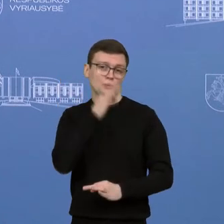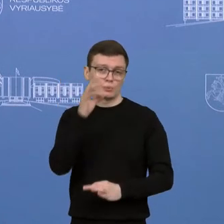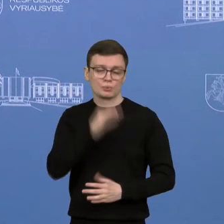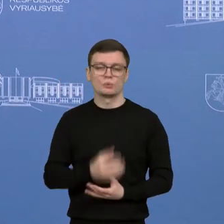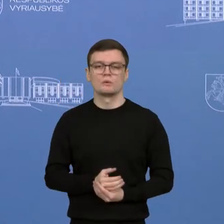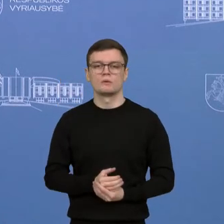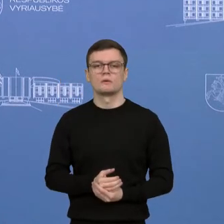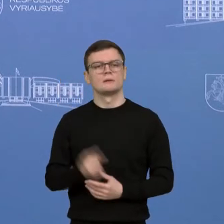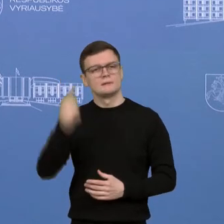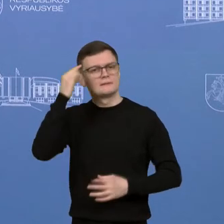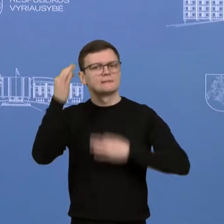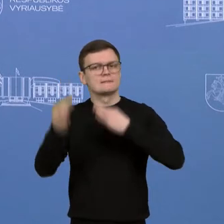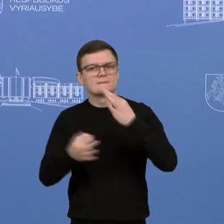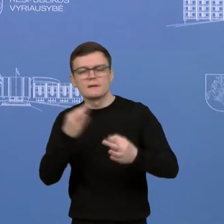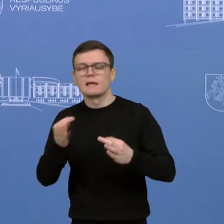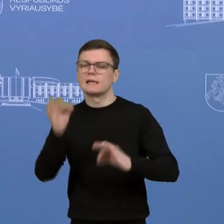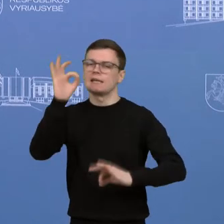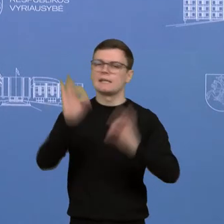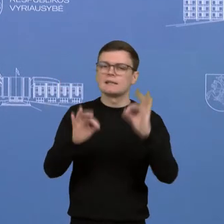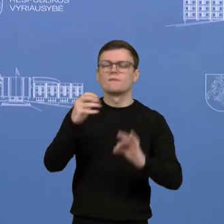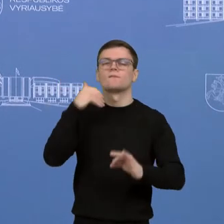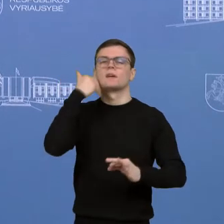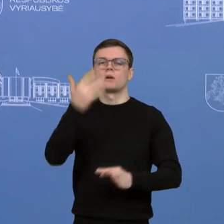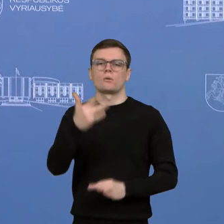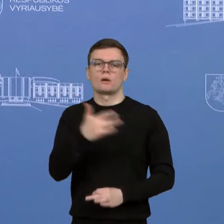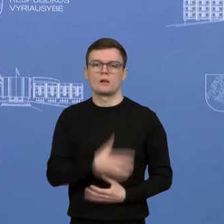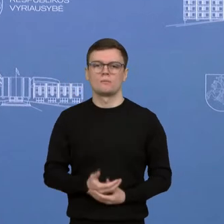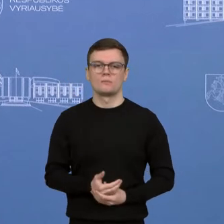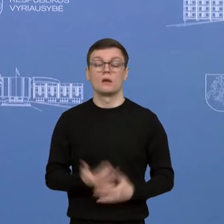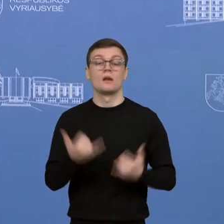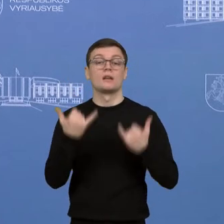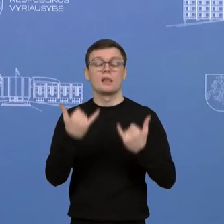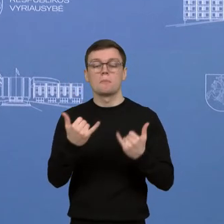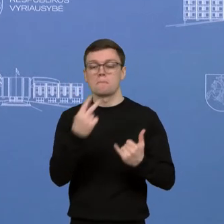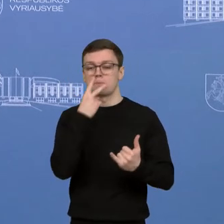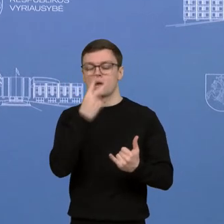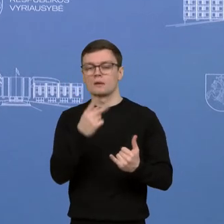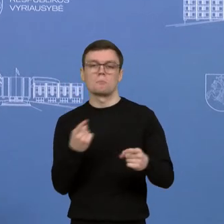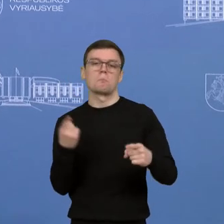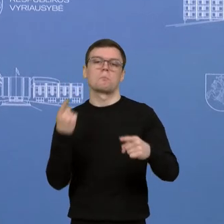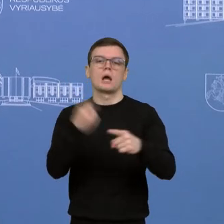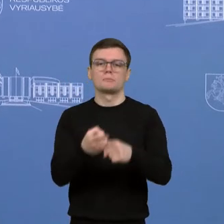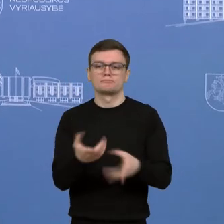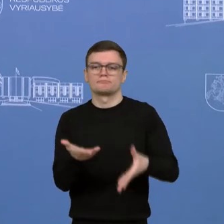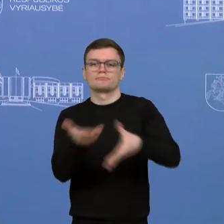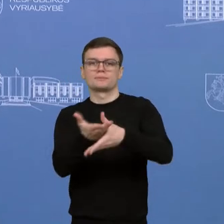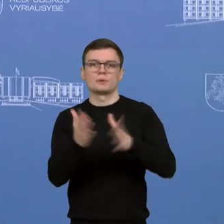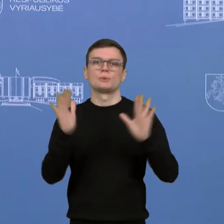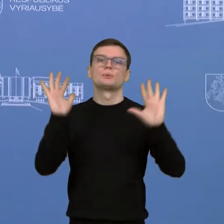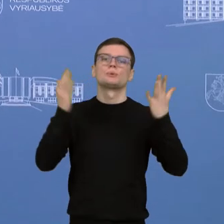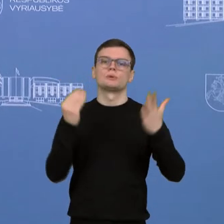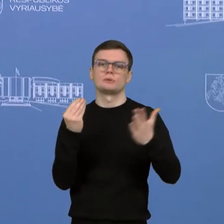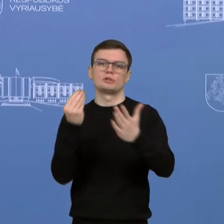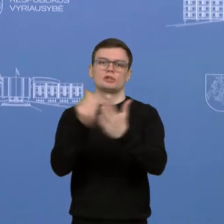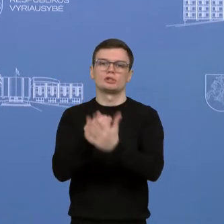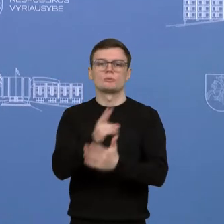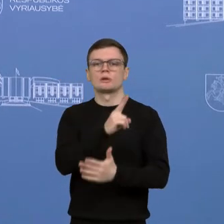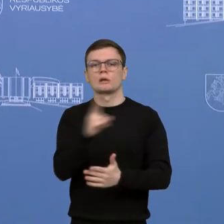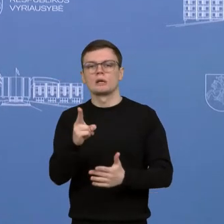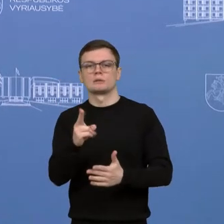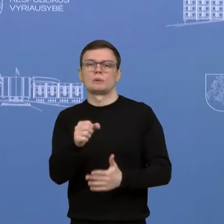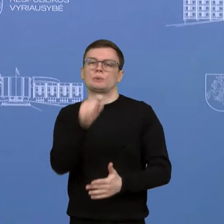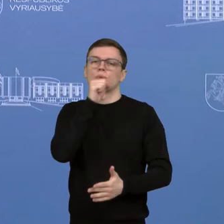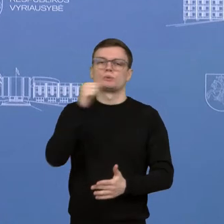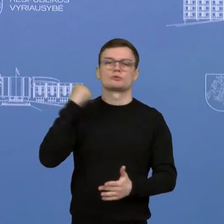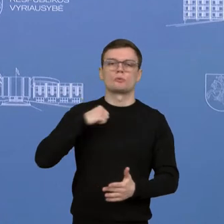indeksaciją ateinančiais laikotarpiais. Bet dabar jinai tiesiog lieka kaip papildoma pagalbė, papildoma išmoka tiems pagyvenusiems žmonėms,